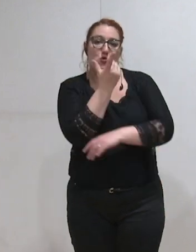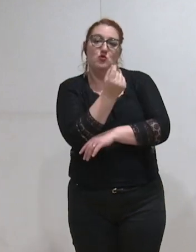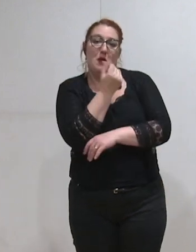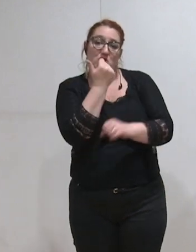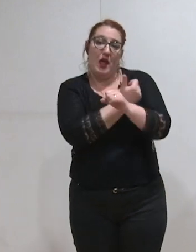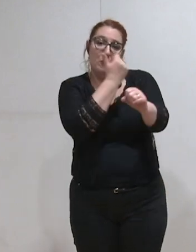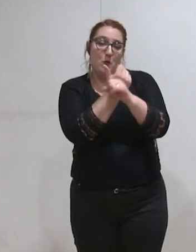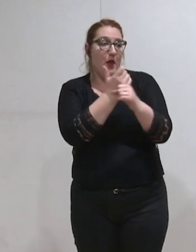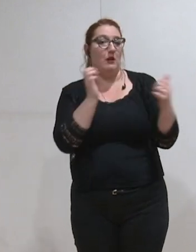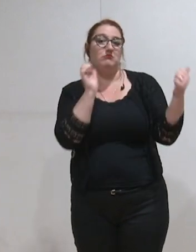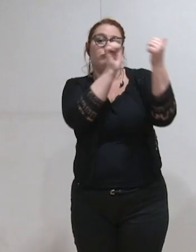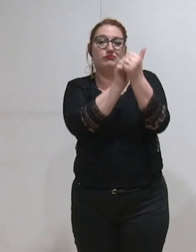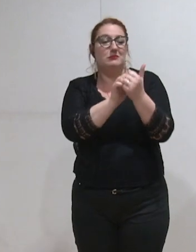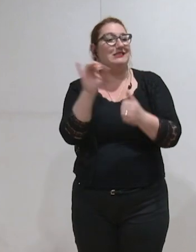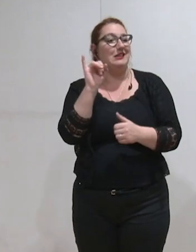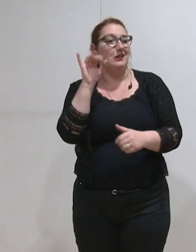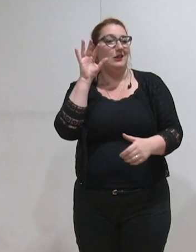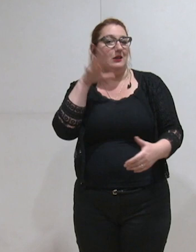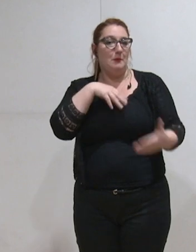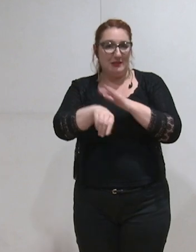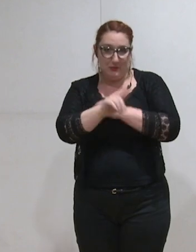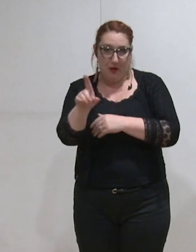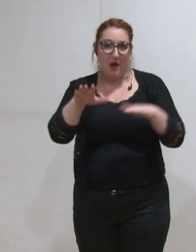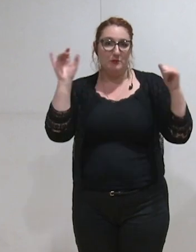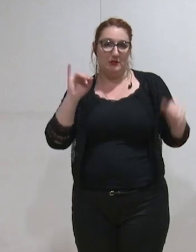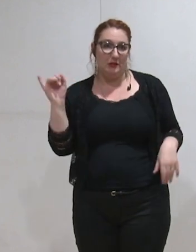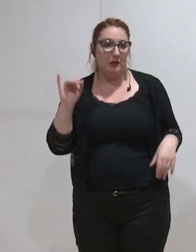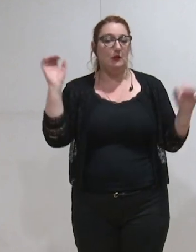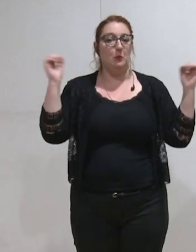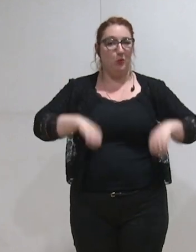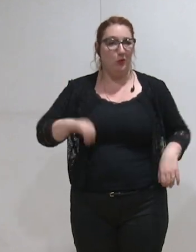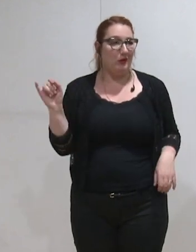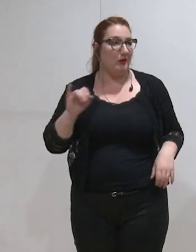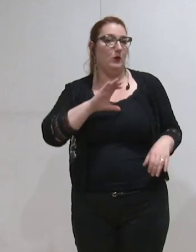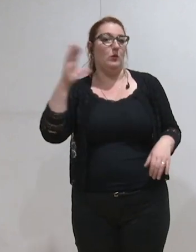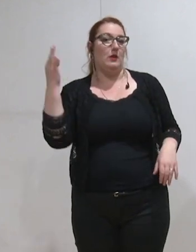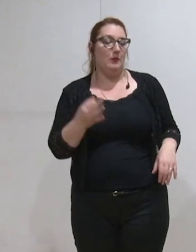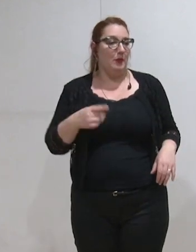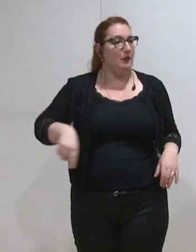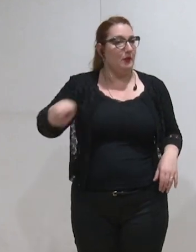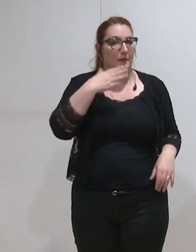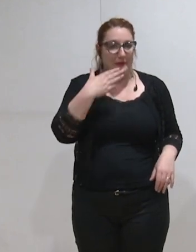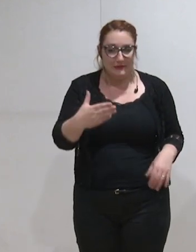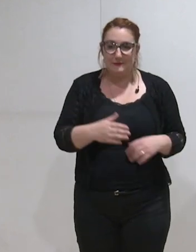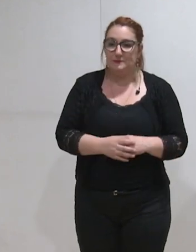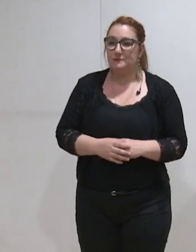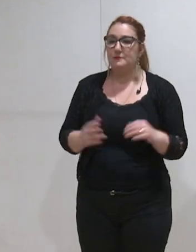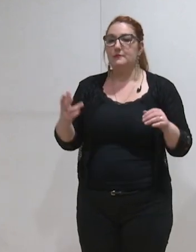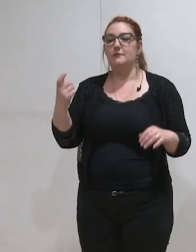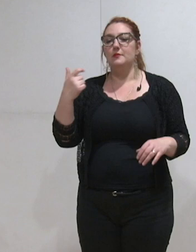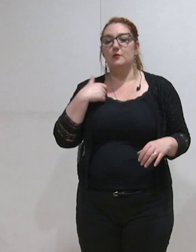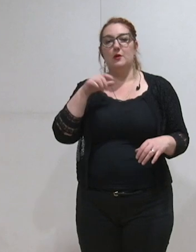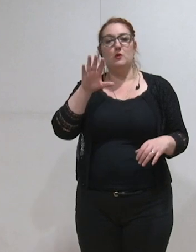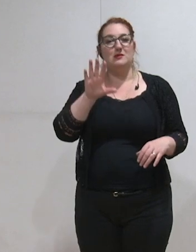qui ne prend pas part au vote qui s'abstient qui est pour unanimité je vous remercie délibération